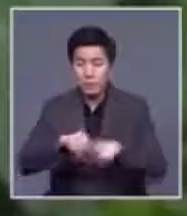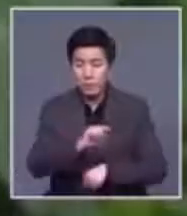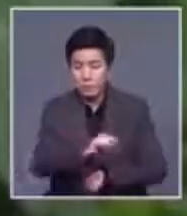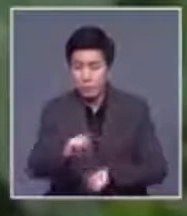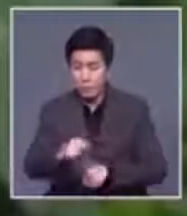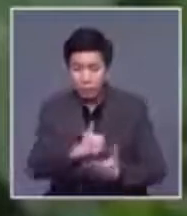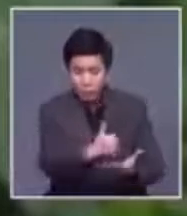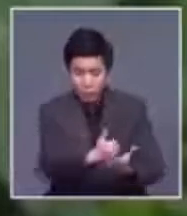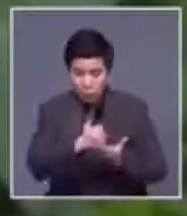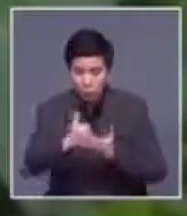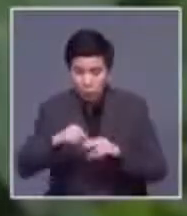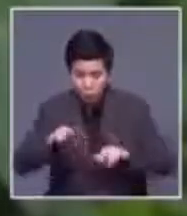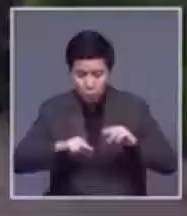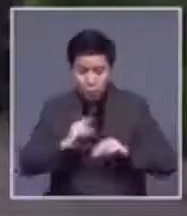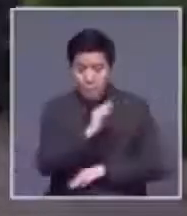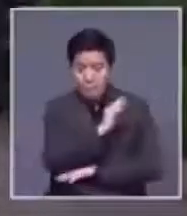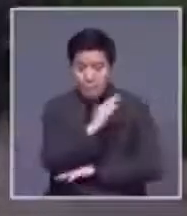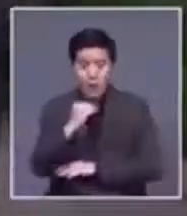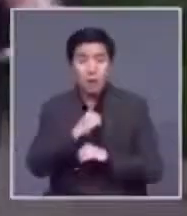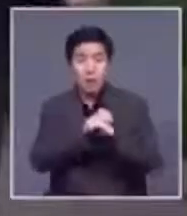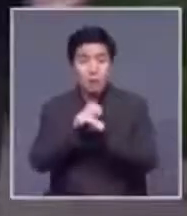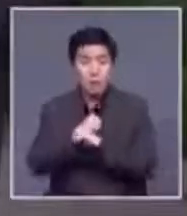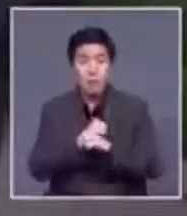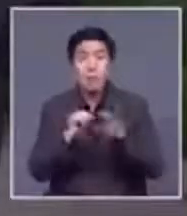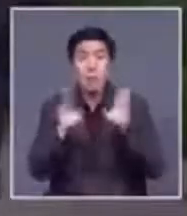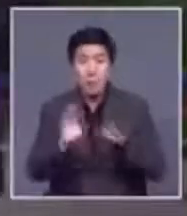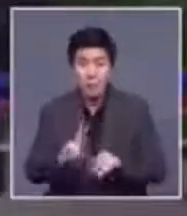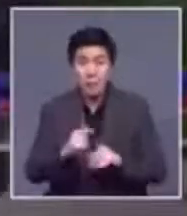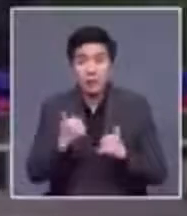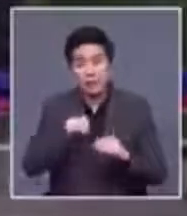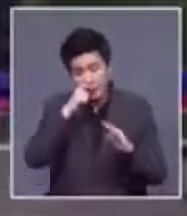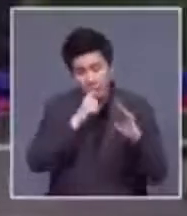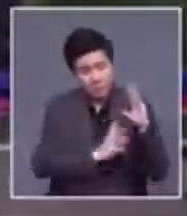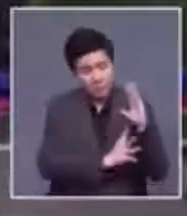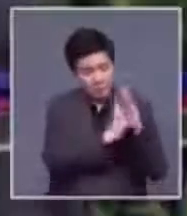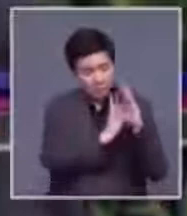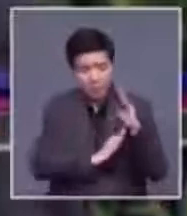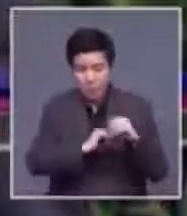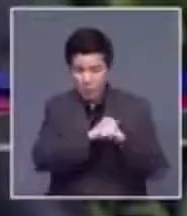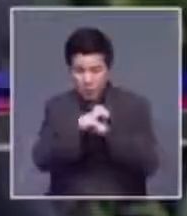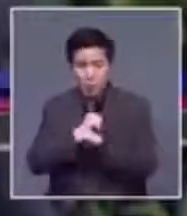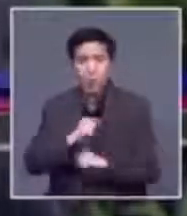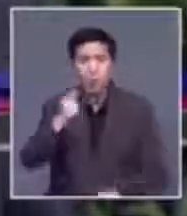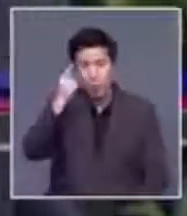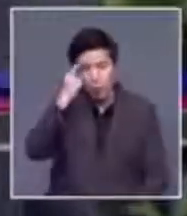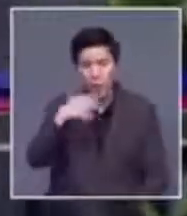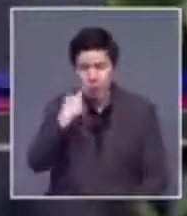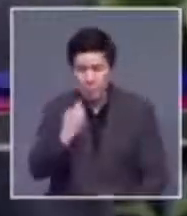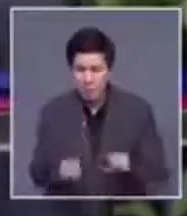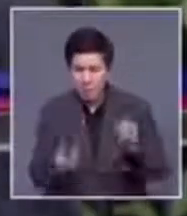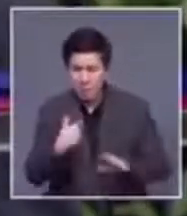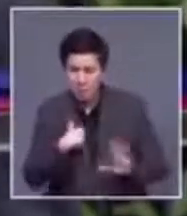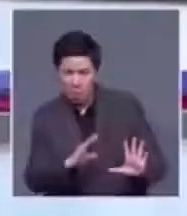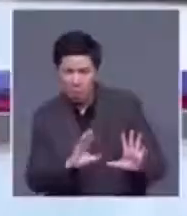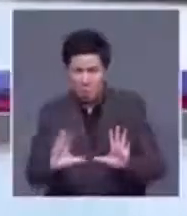แลพื้นที่ป่าเป็นยังไงบ้างคะ ผมคิดว่าวันนี้พี่น้องประชาชนทั้งประเทศก็ตื่นตัวเรื่องการอนุรักษ์นะครับใครจะมาแตะต้องต้นไม้สัตว์ป่